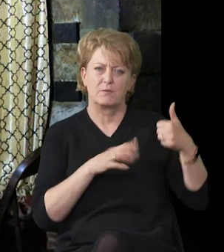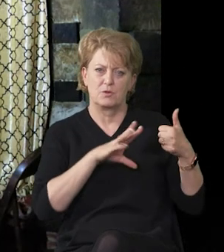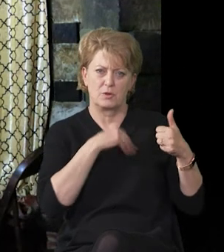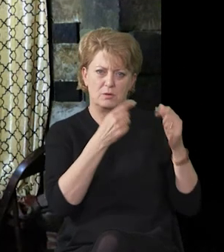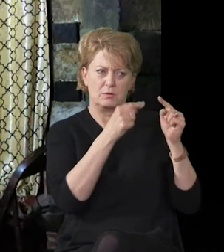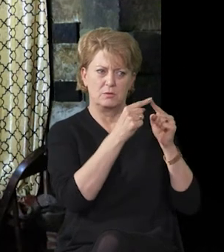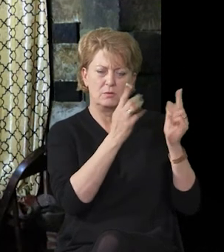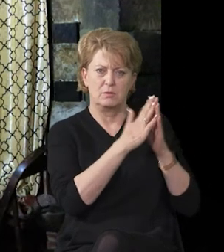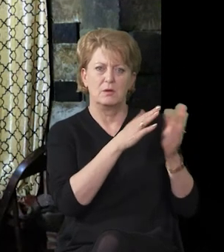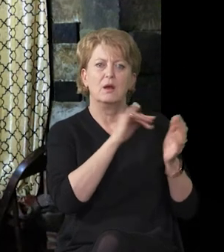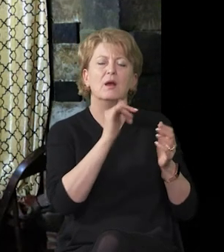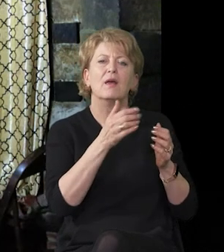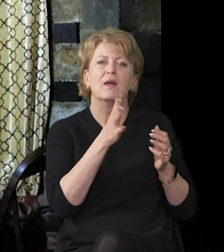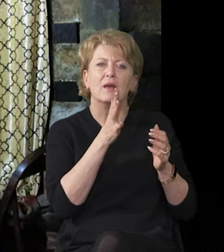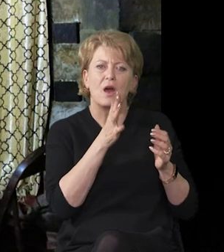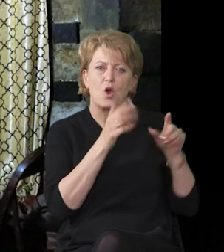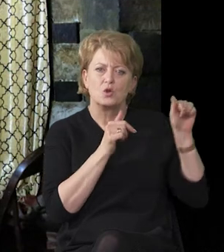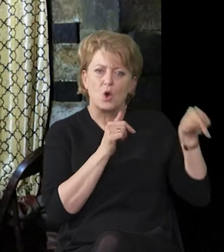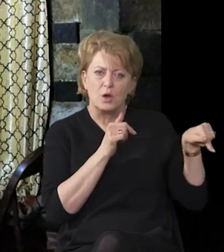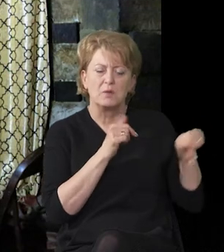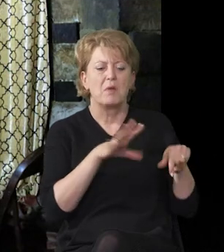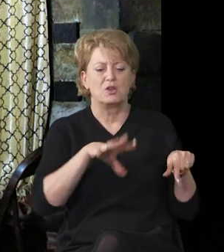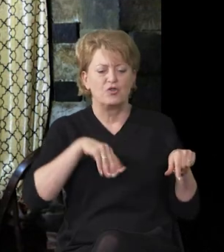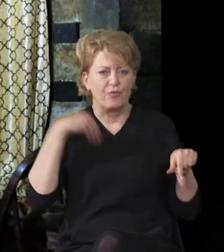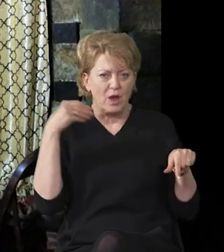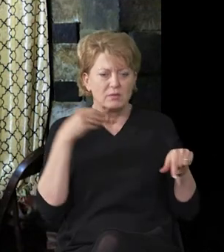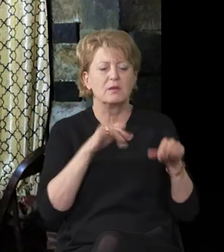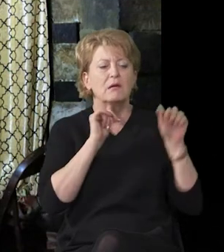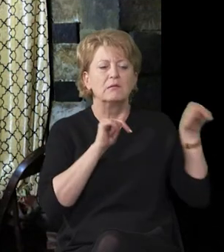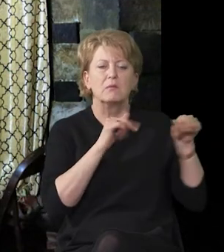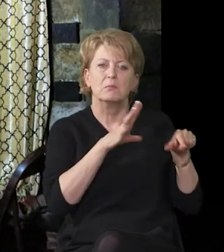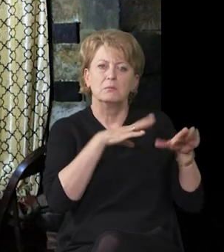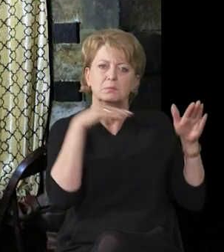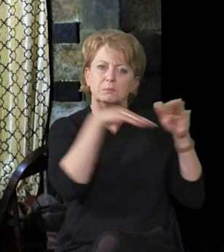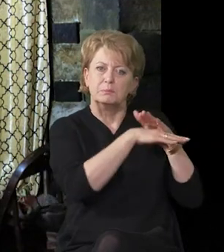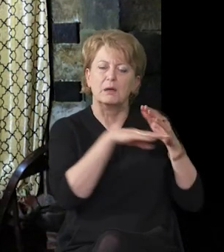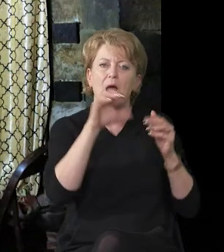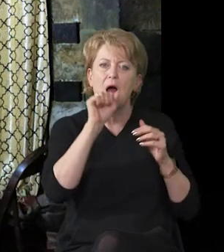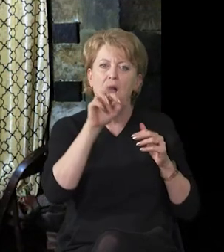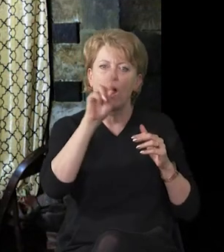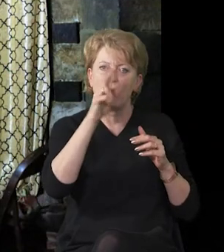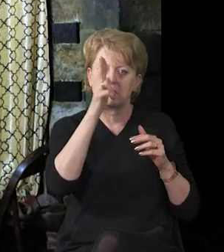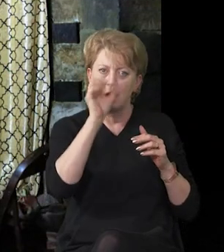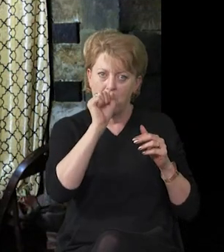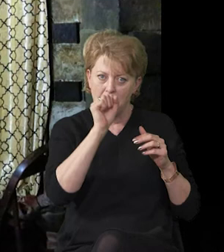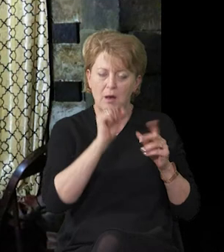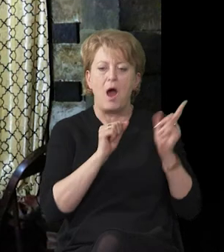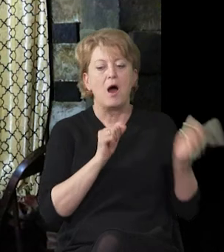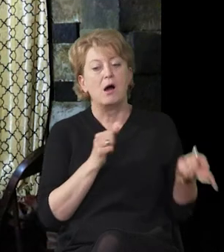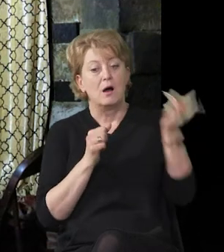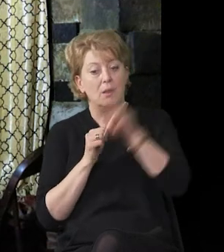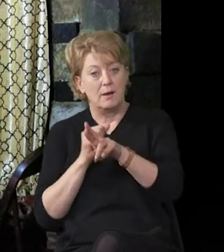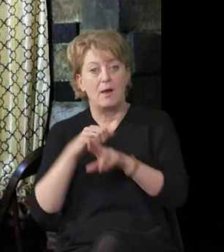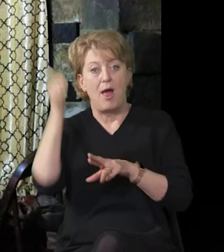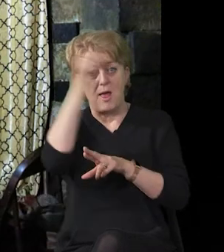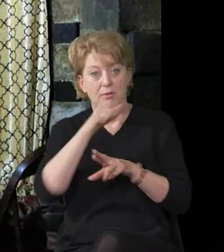Salomona. To miejsce zwane Święte Świętych i tam przechowywano Arkę Przymierza. W kościołach etiopskich w takim właśnie